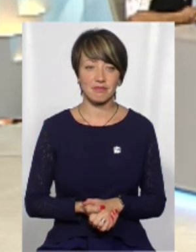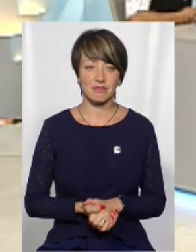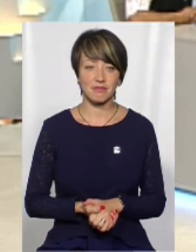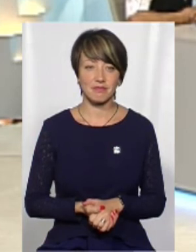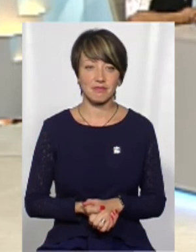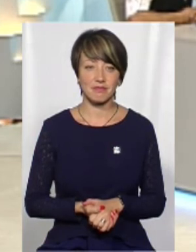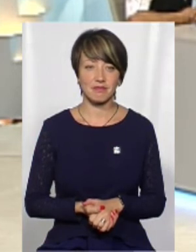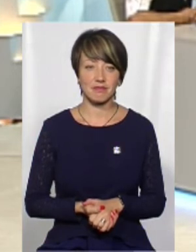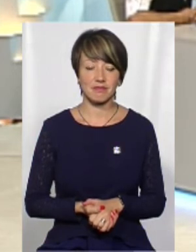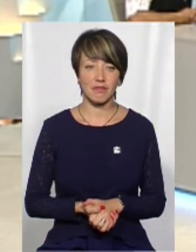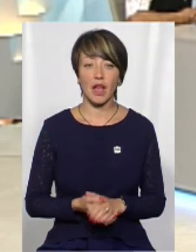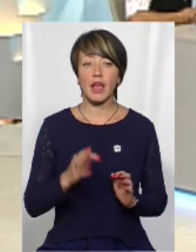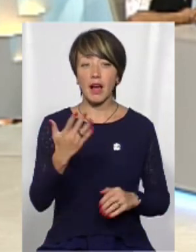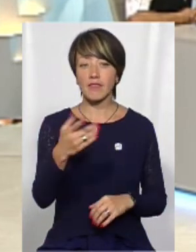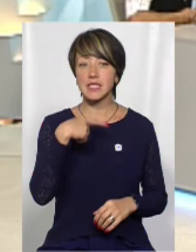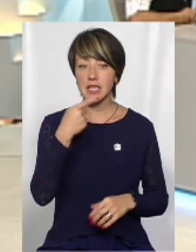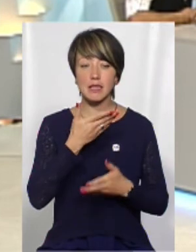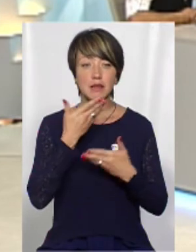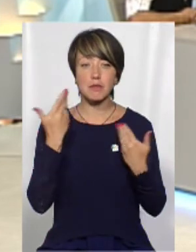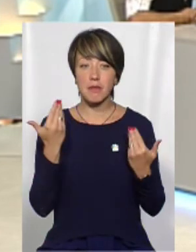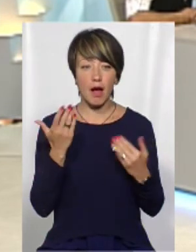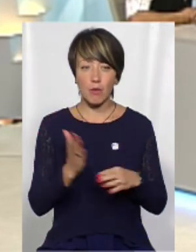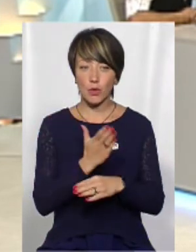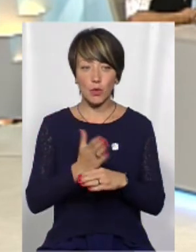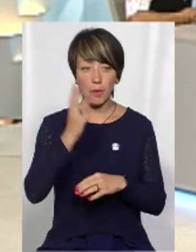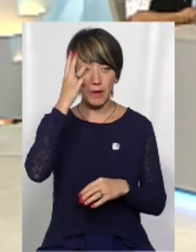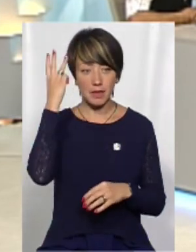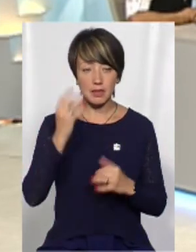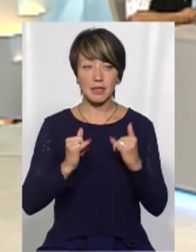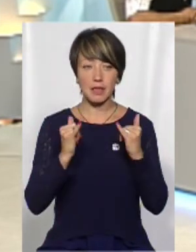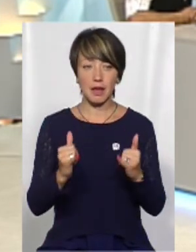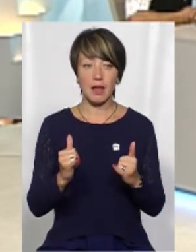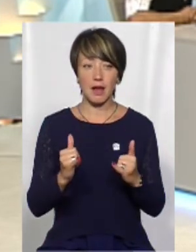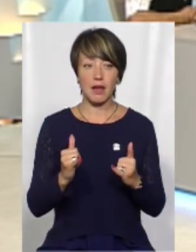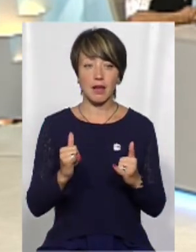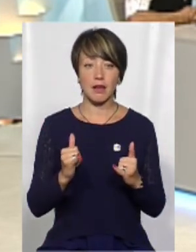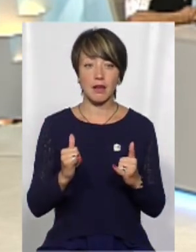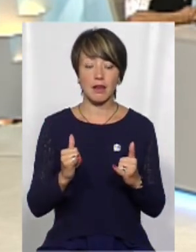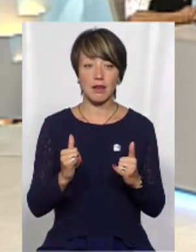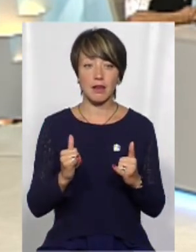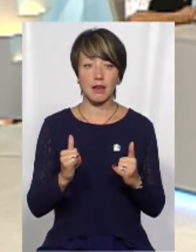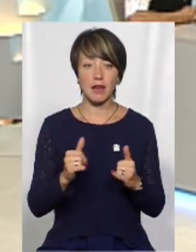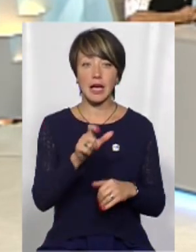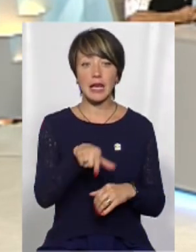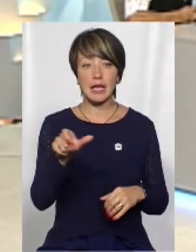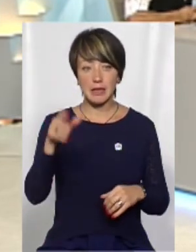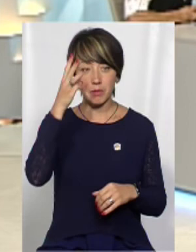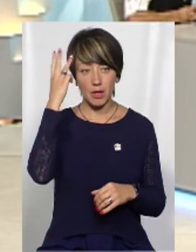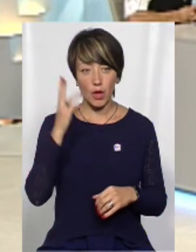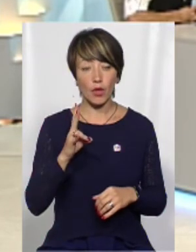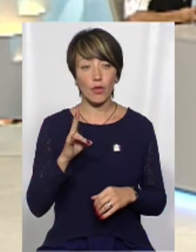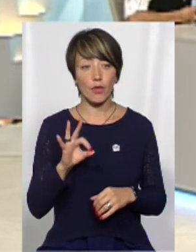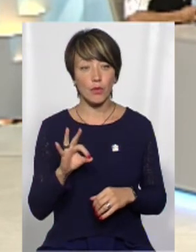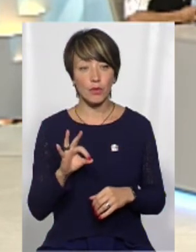de Хмельницьк. Як ви вже сказали, немає продукції Хмельницької для клієнтів хмельницьких.